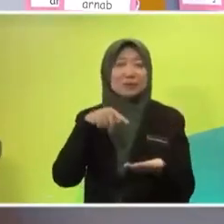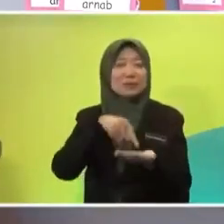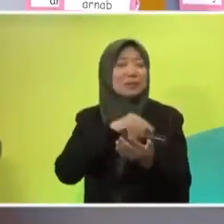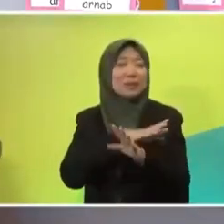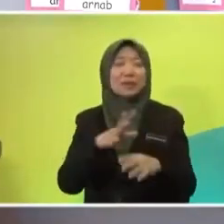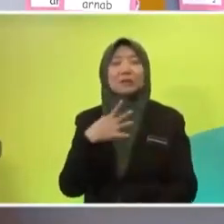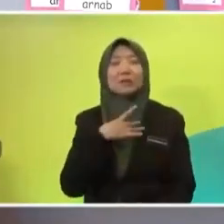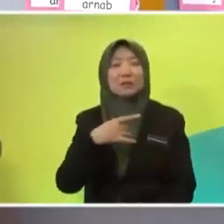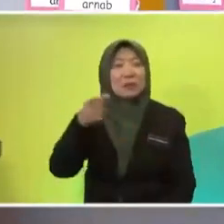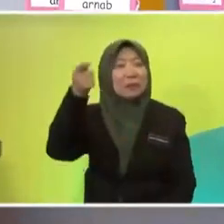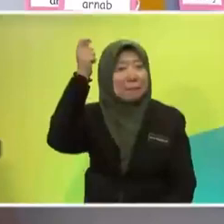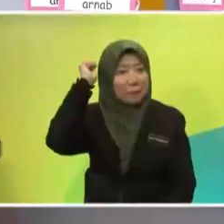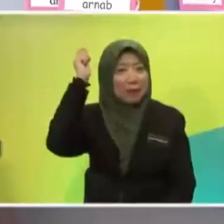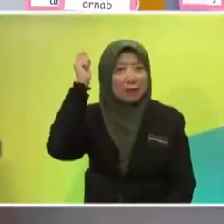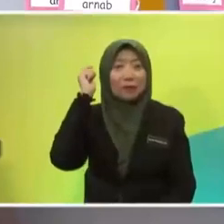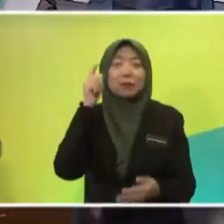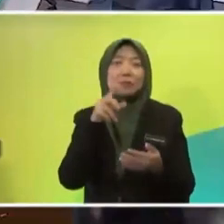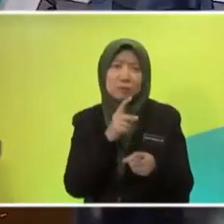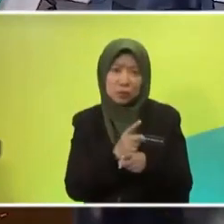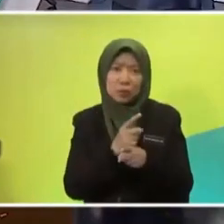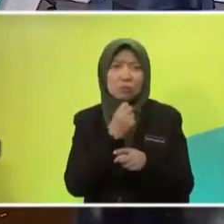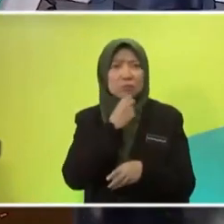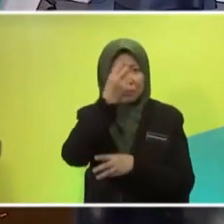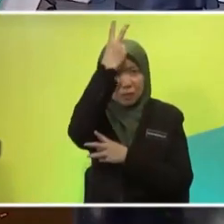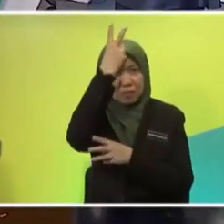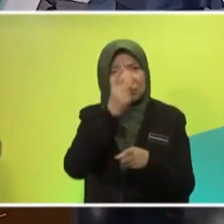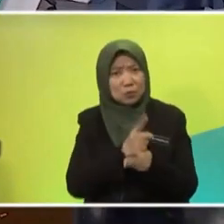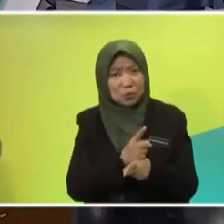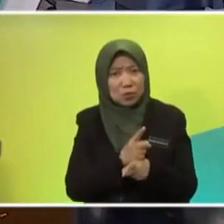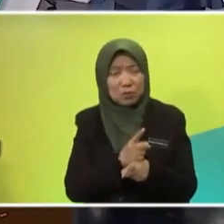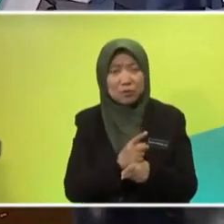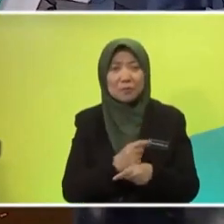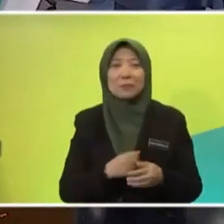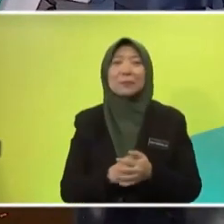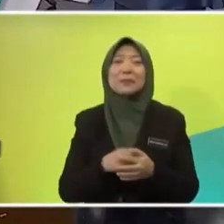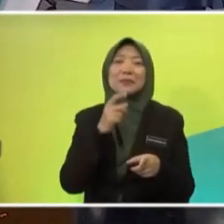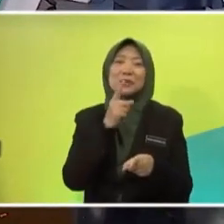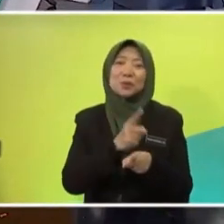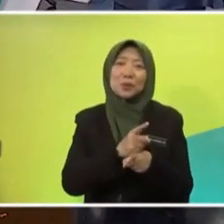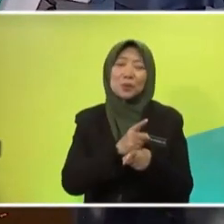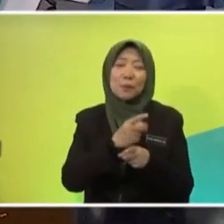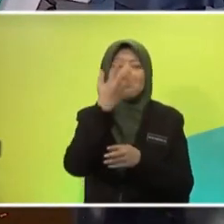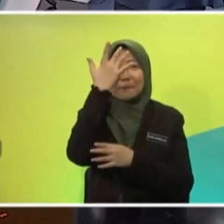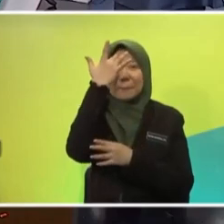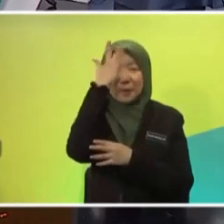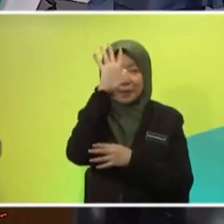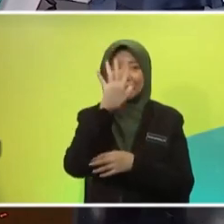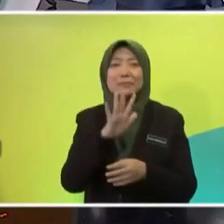Bunyi kambing. Betul tak cikgu? Jawapan yang terakhir. Okey, ya betul. Bunyi